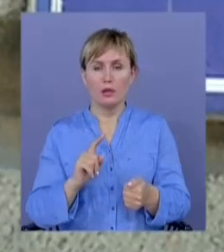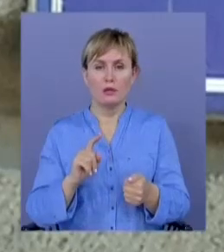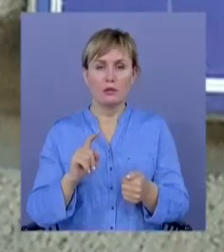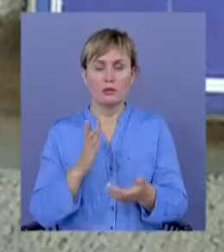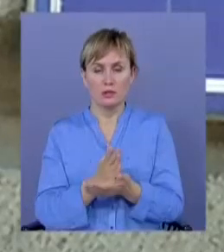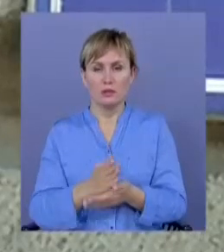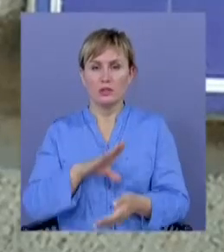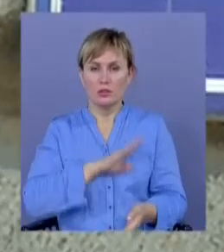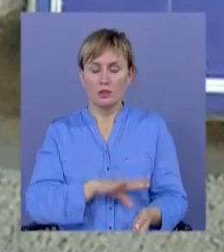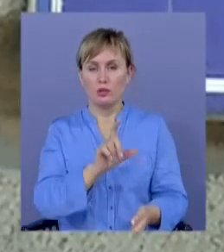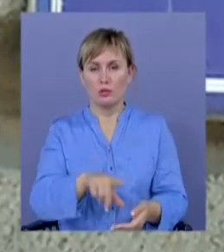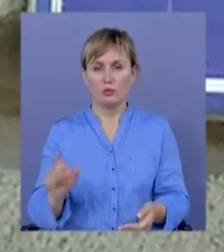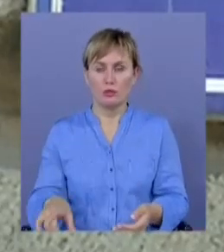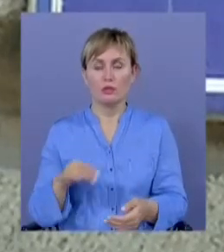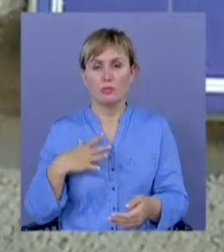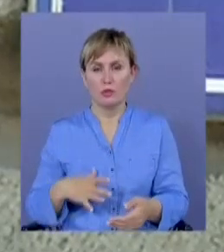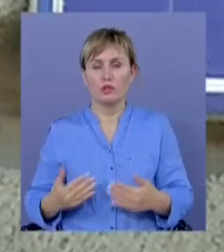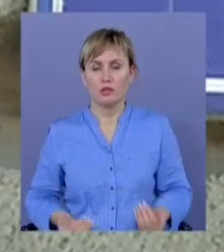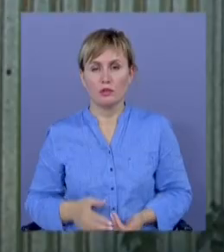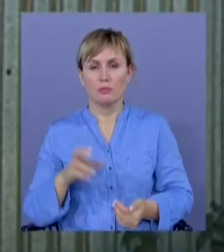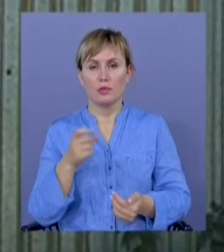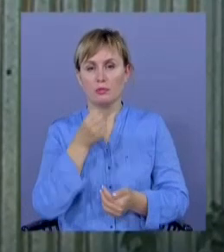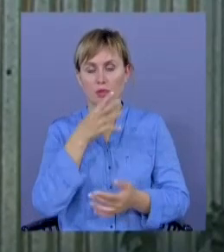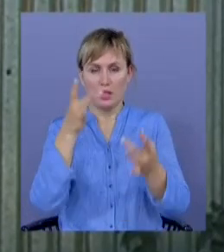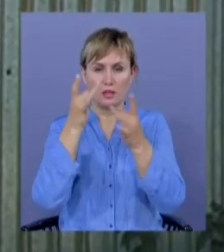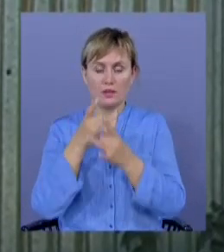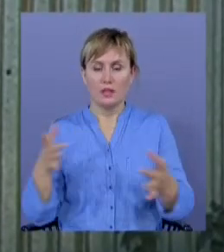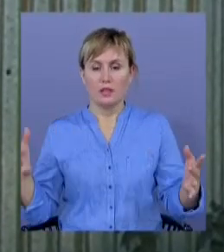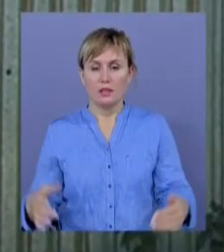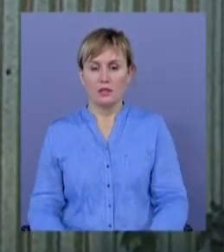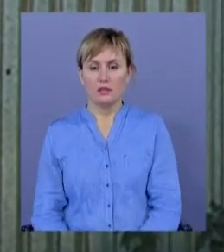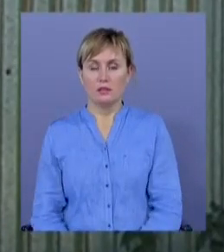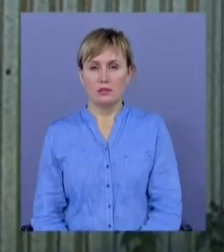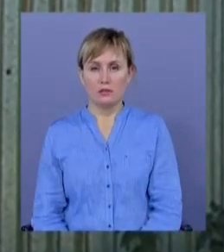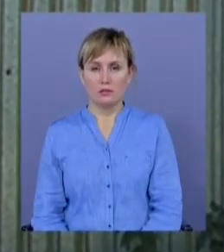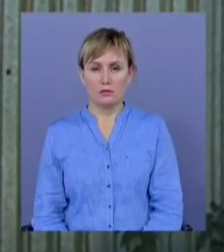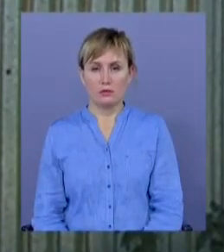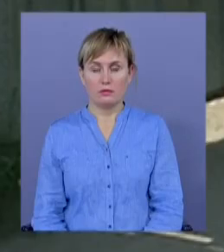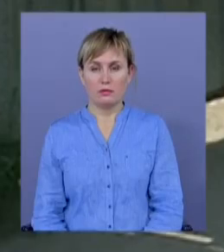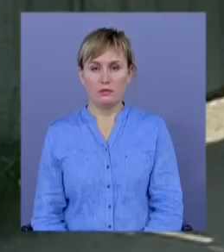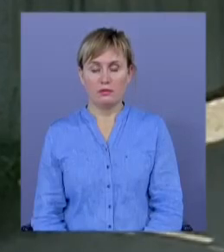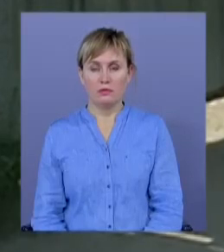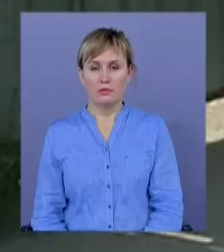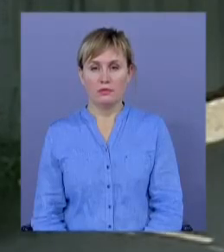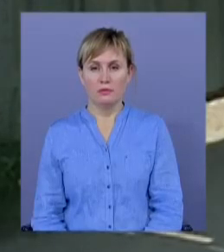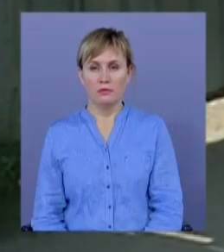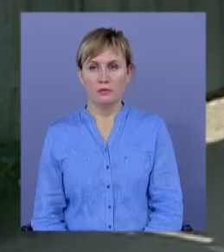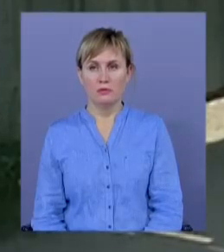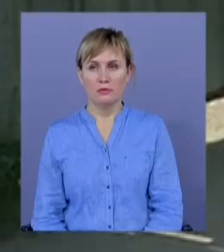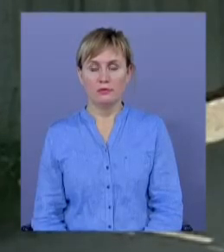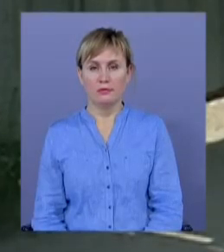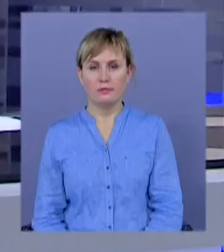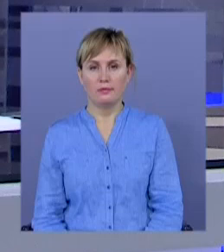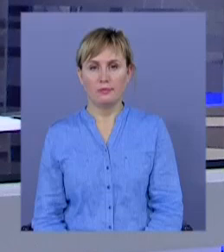до отчаяния жителям так и придется жить без благ цивилизации. Жадра Жалдбаева, Рашид Шукралиев, Влад Шишко, телеканал